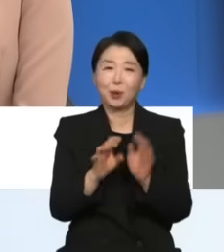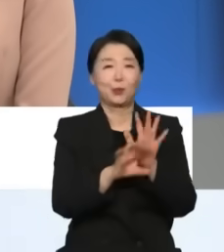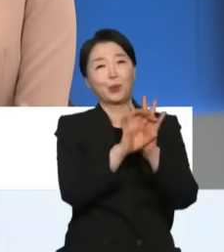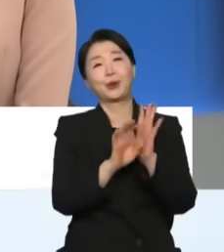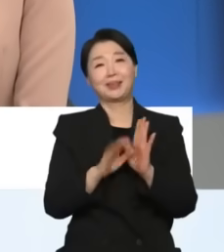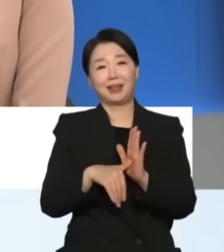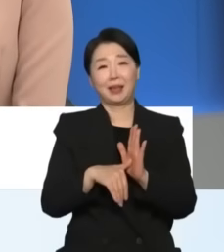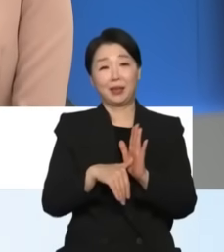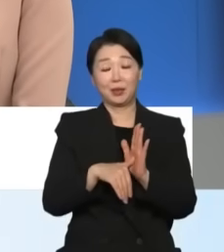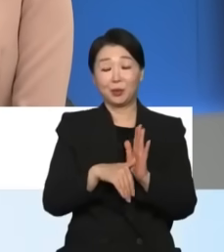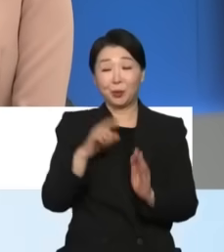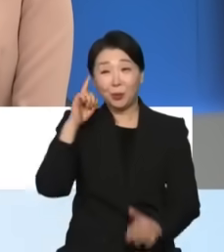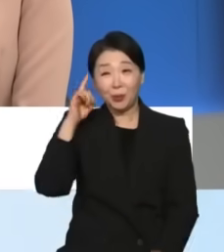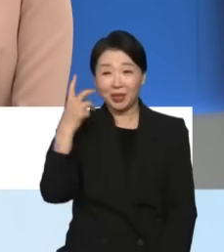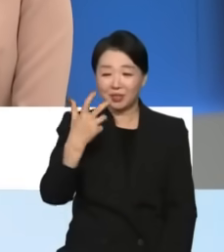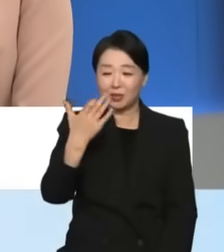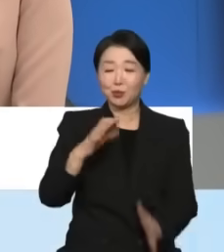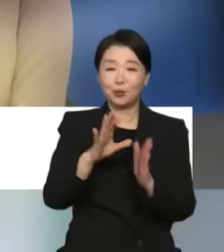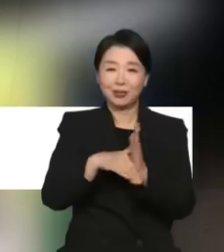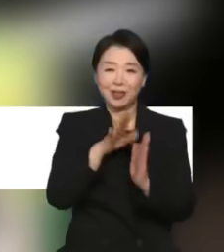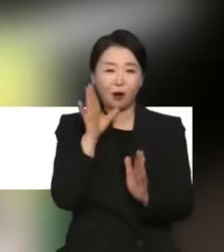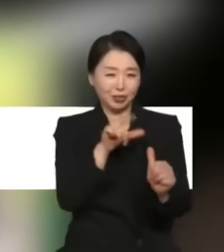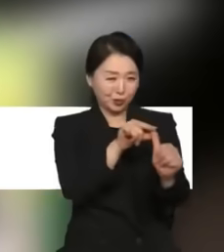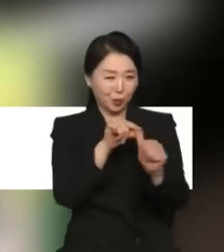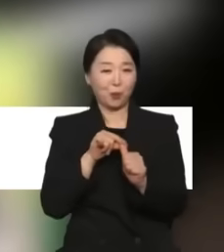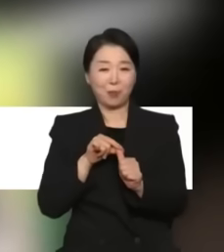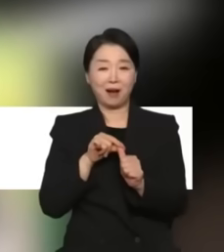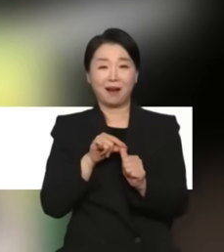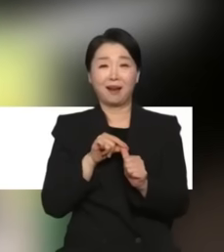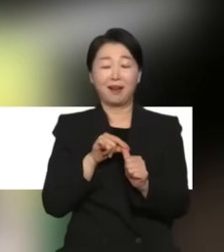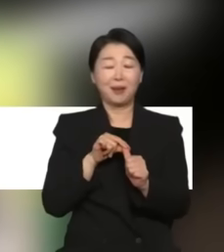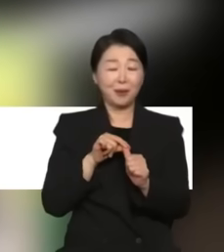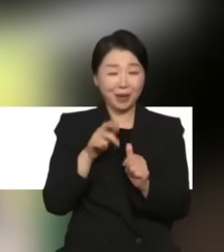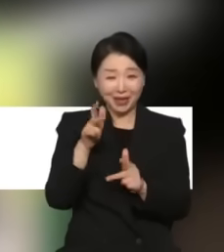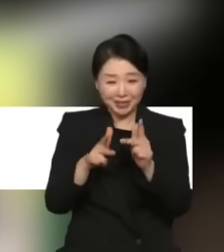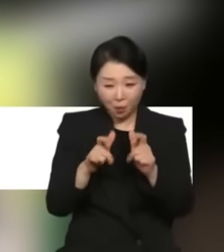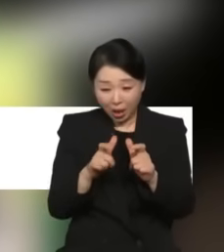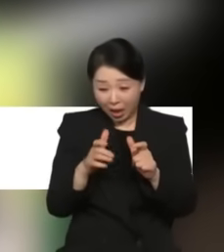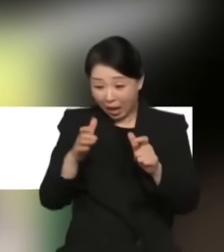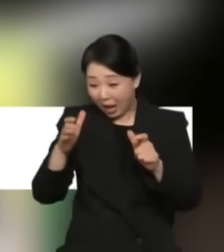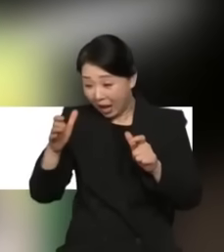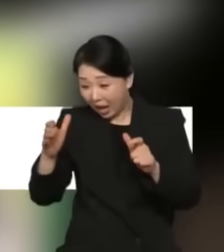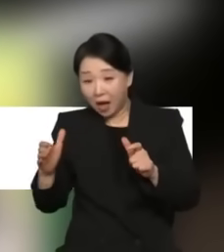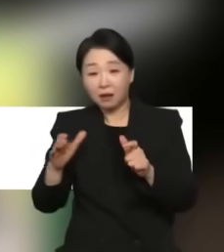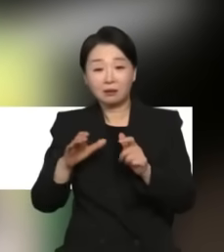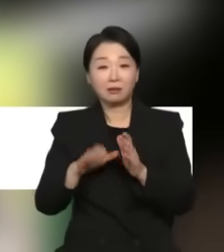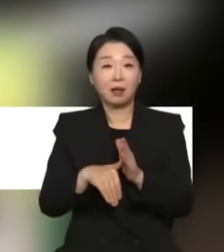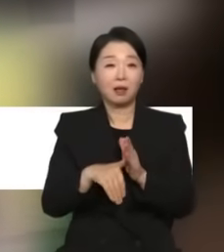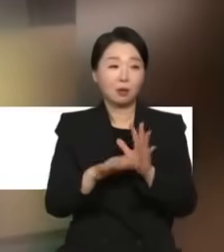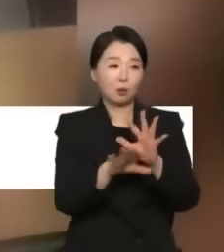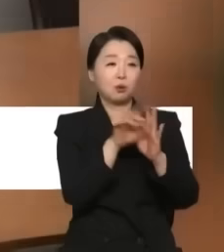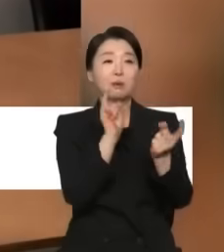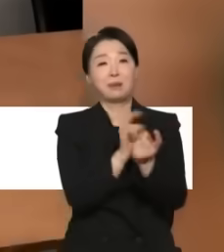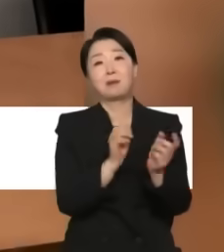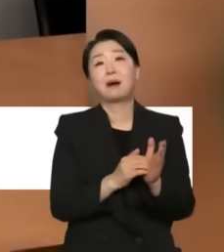이제 그 19년도에 어르신들을 고용하고 네. 이제 사업이 그나마 좀 이렇게 확장될 만한 쯤에 코로나가